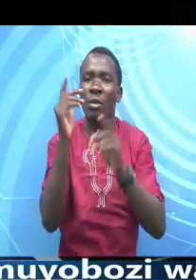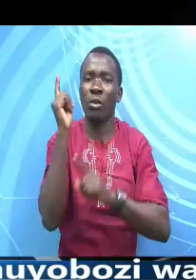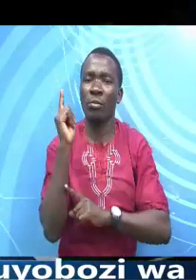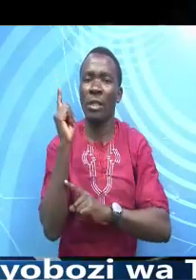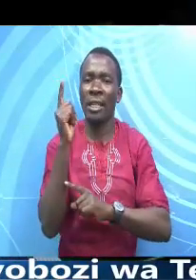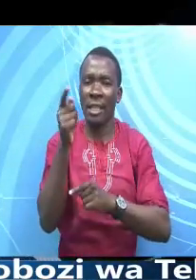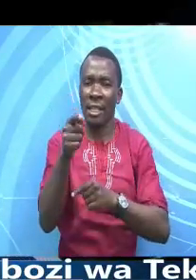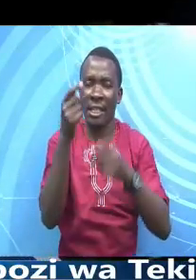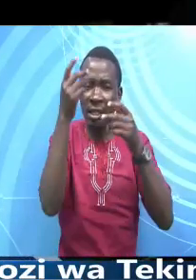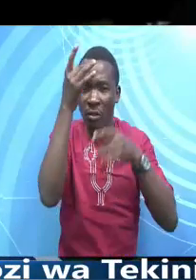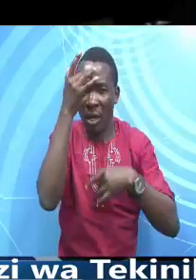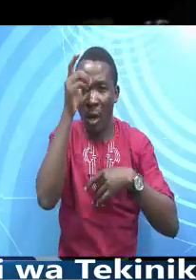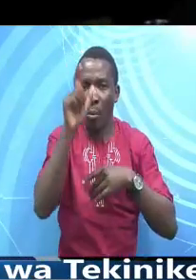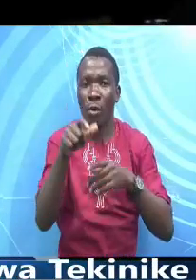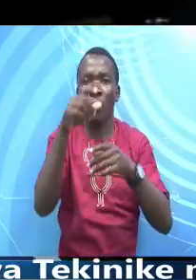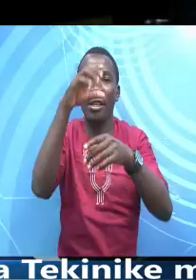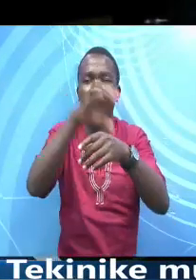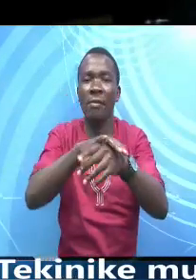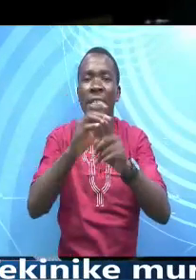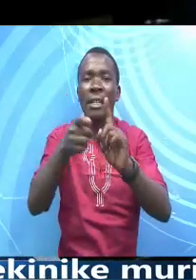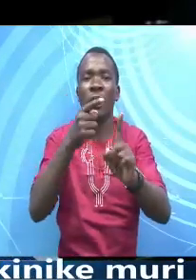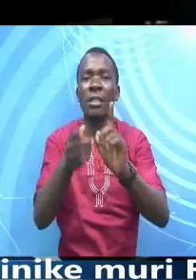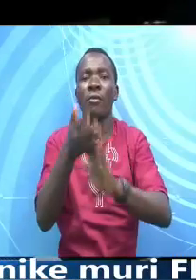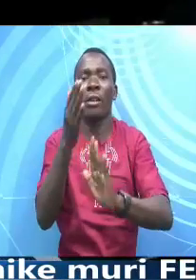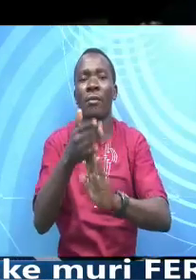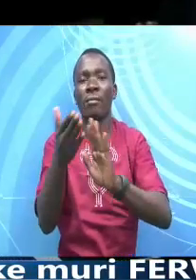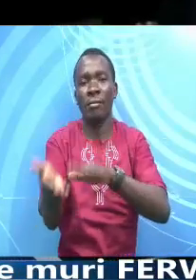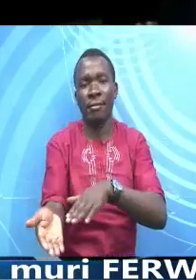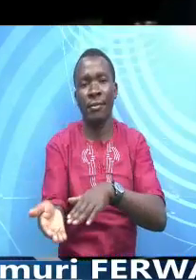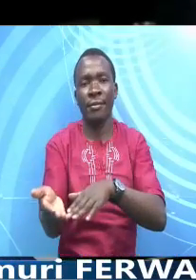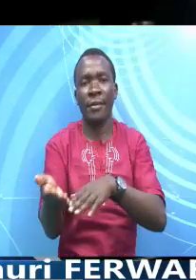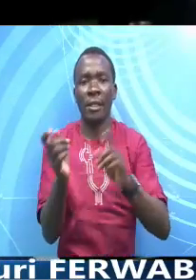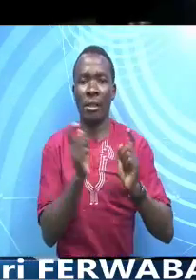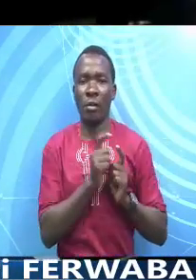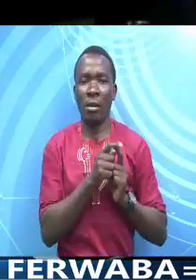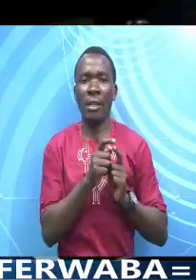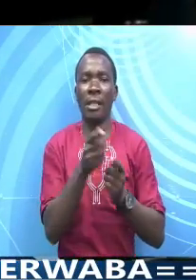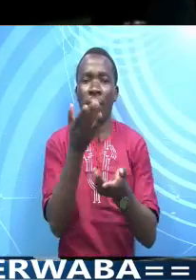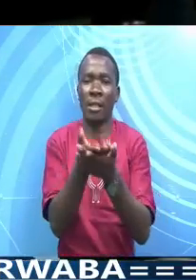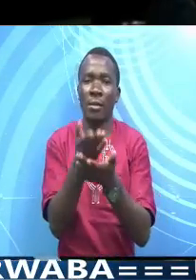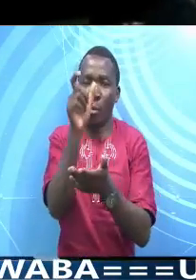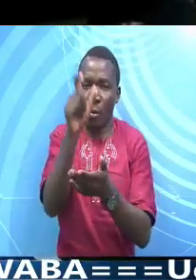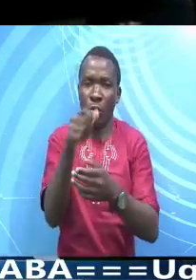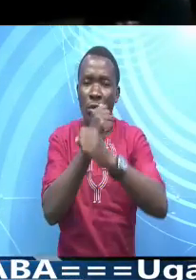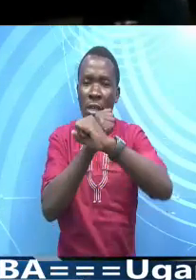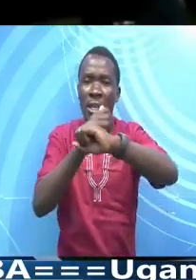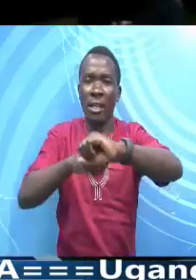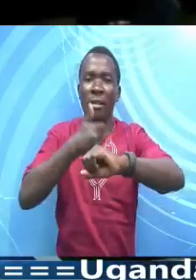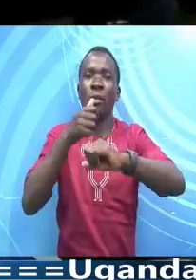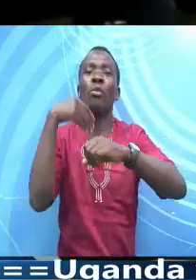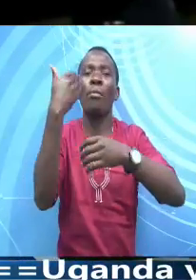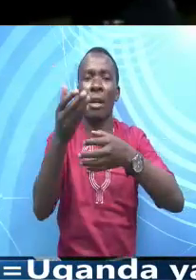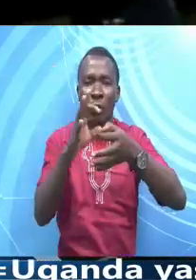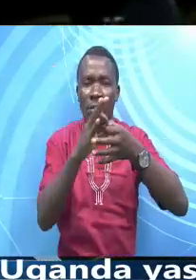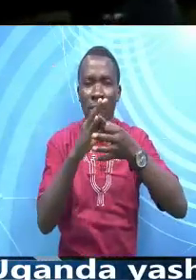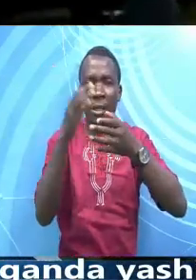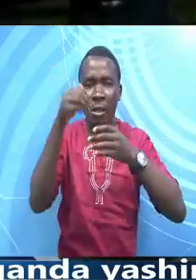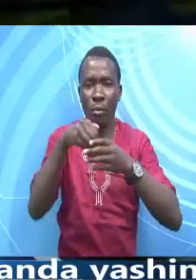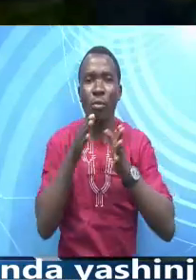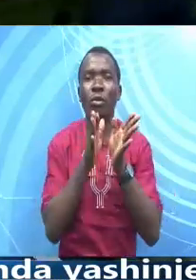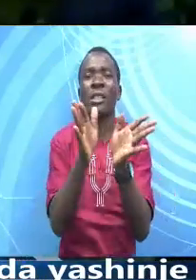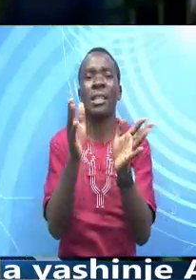cyorezo gifashe niwe gishasha mbere na mbere niwe kibabaza birasaba ko uri umuntu ashyiramo ubwirinzi ku giti cye hanyuma tugafatanya muri rusange kandi